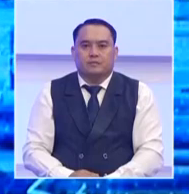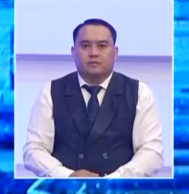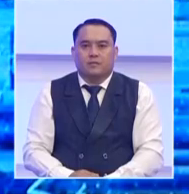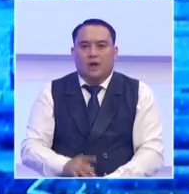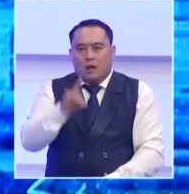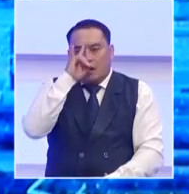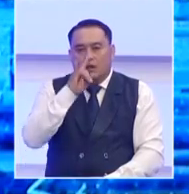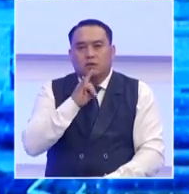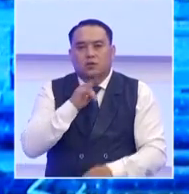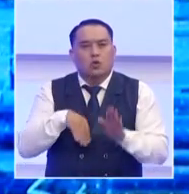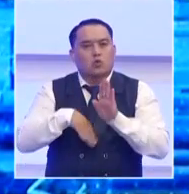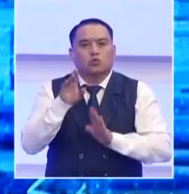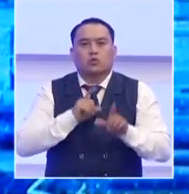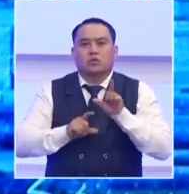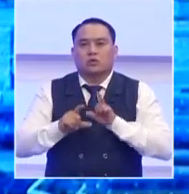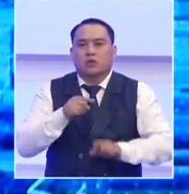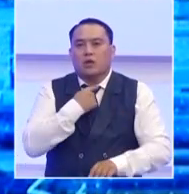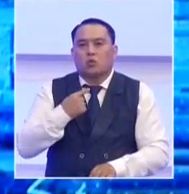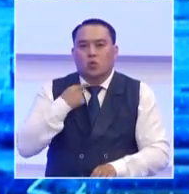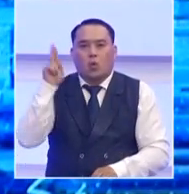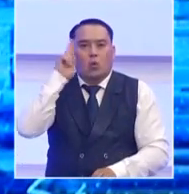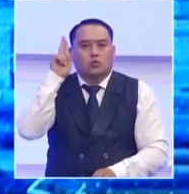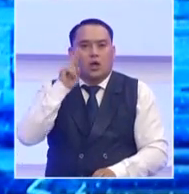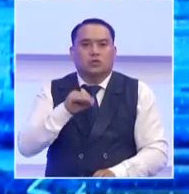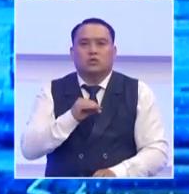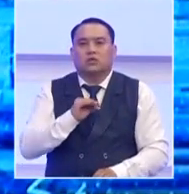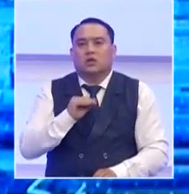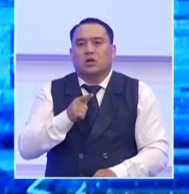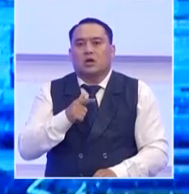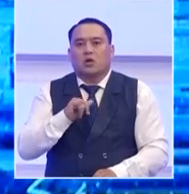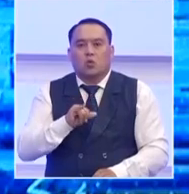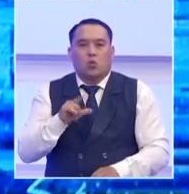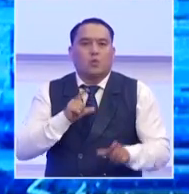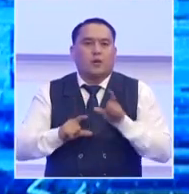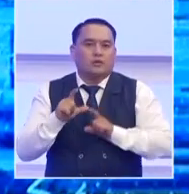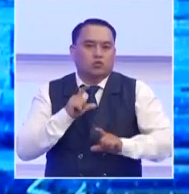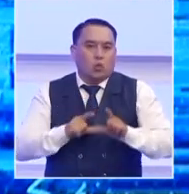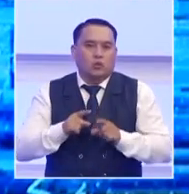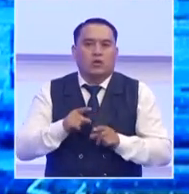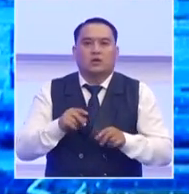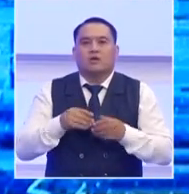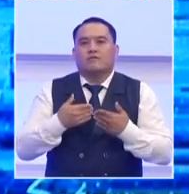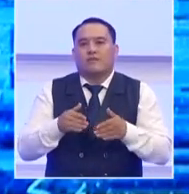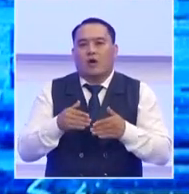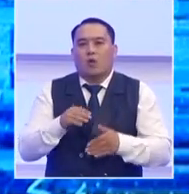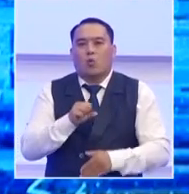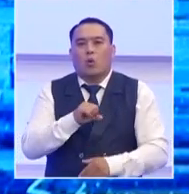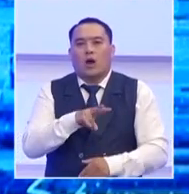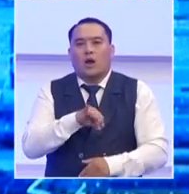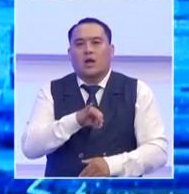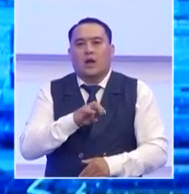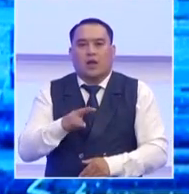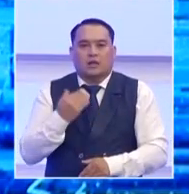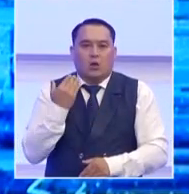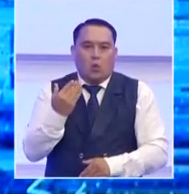Биылғы Қазақстанның үздік студенті Талдықорғанда оқиды. Ол Ильяс Жансүгіров атындағы Жетісу мемлекеттік университетінің шәкірті Уәлихан